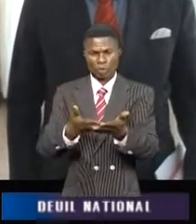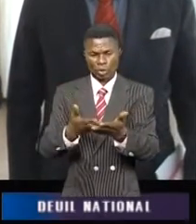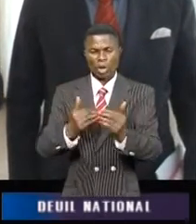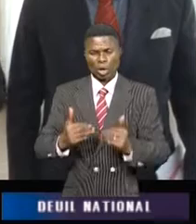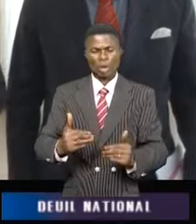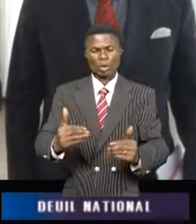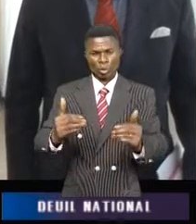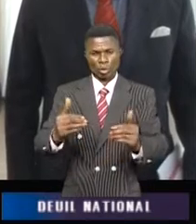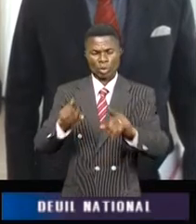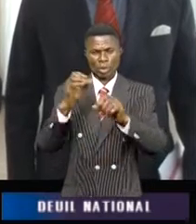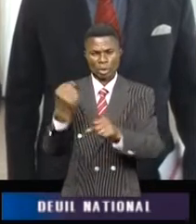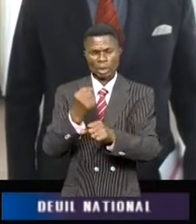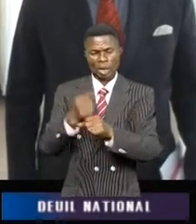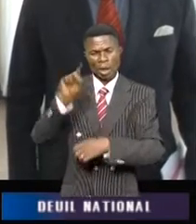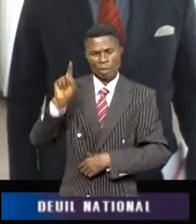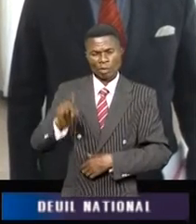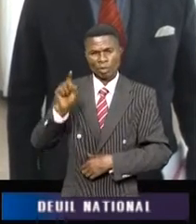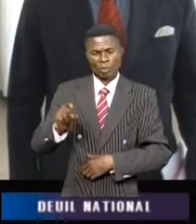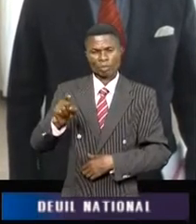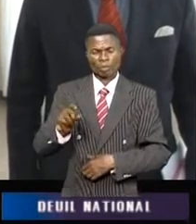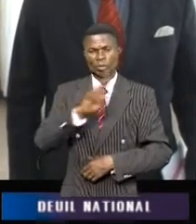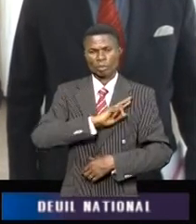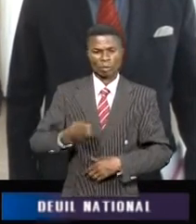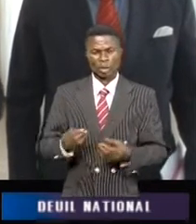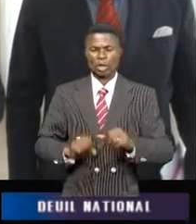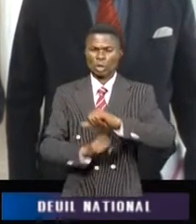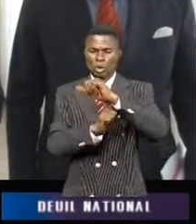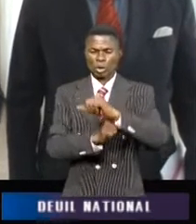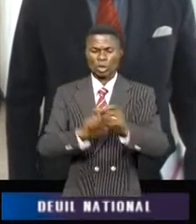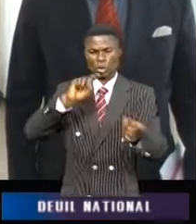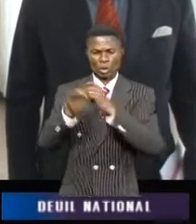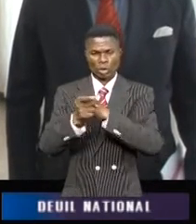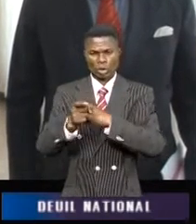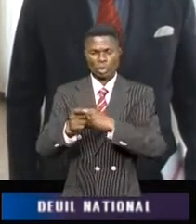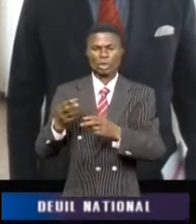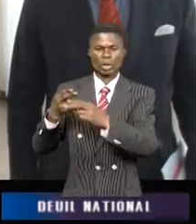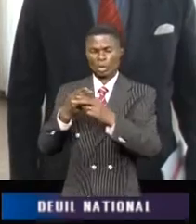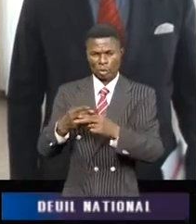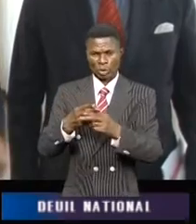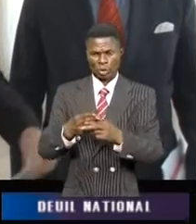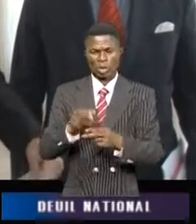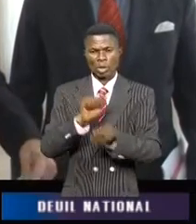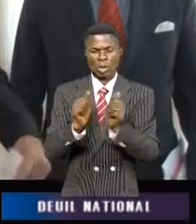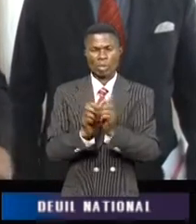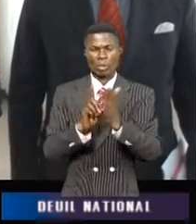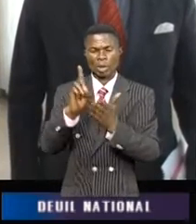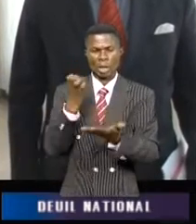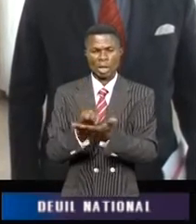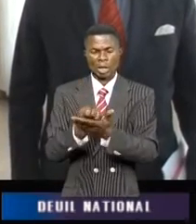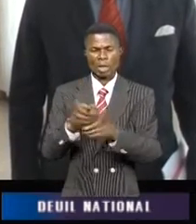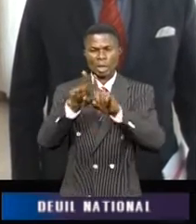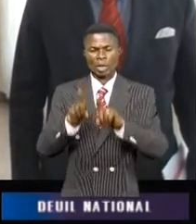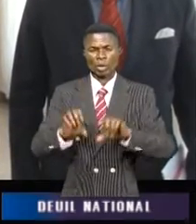continue, en fonction des besoins des FARDC, à être en soutien dans la réforme du secteur de la sécurité. En matière de développement économique et